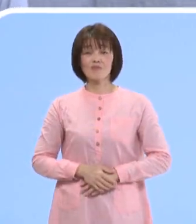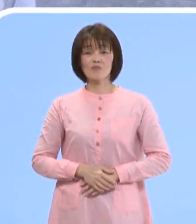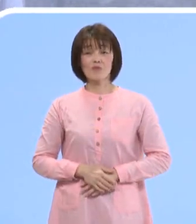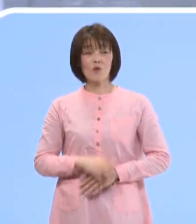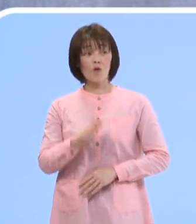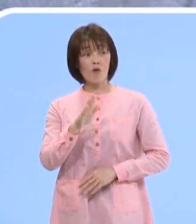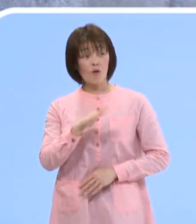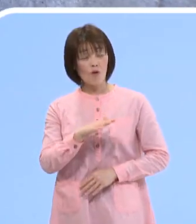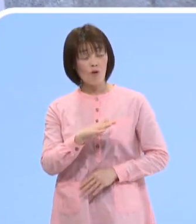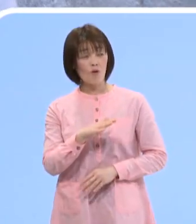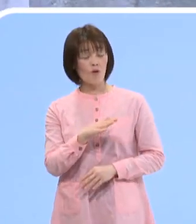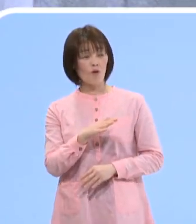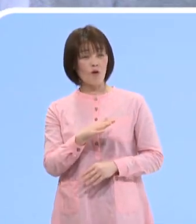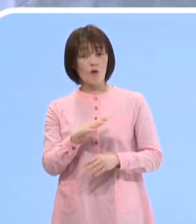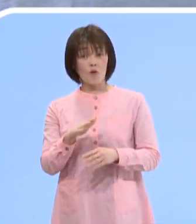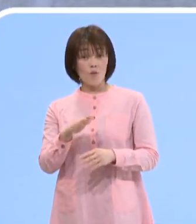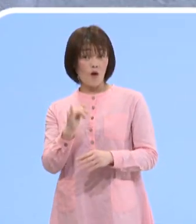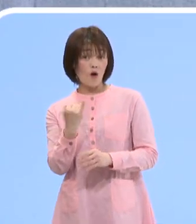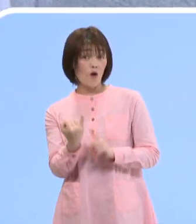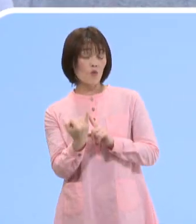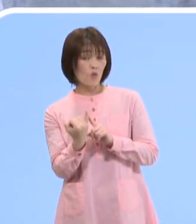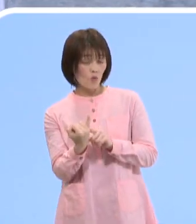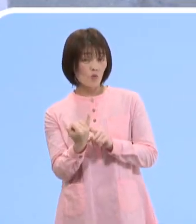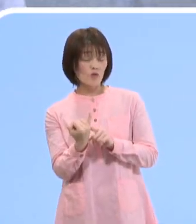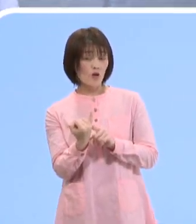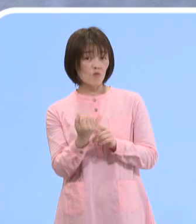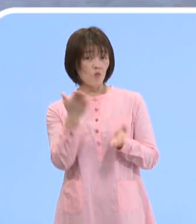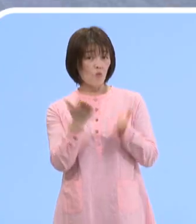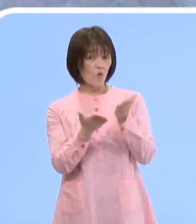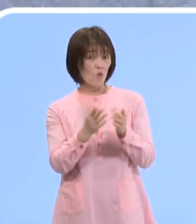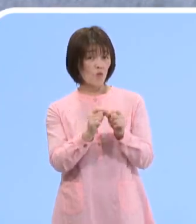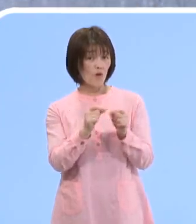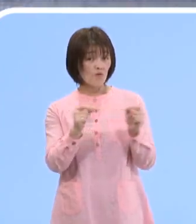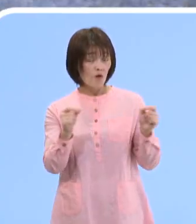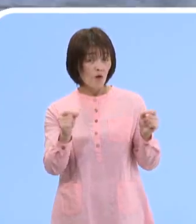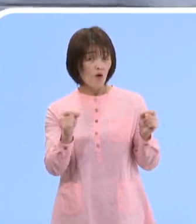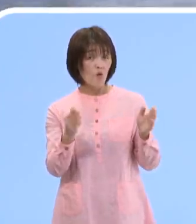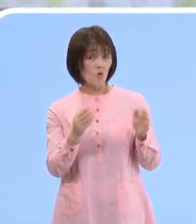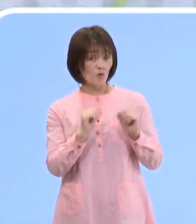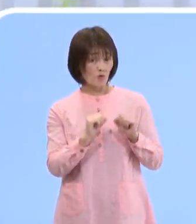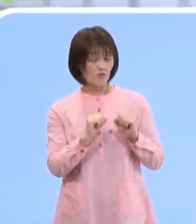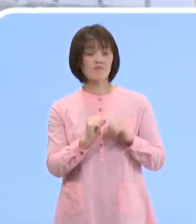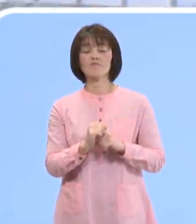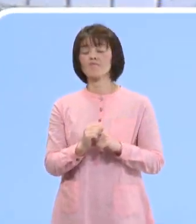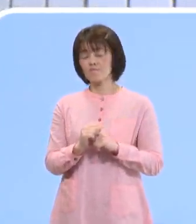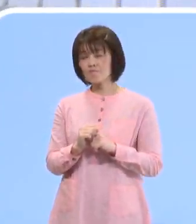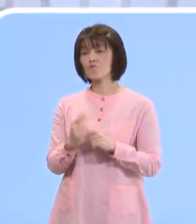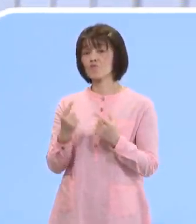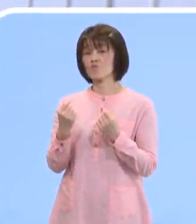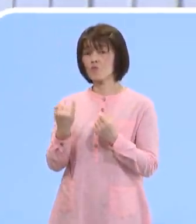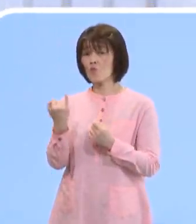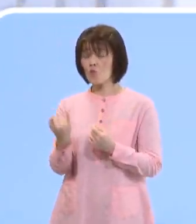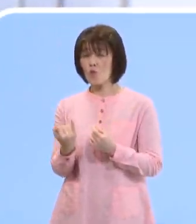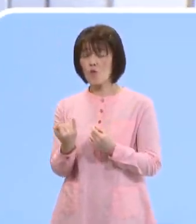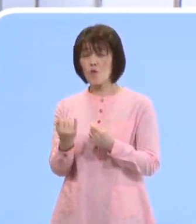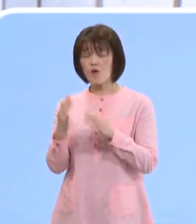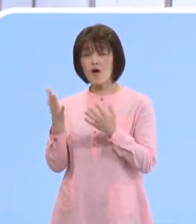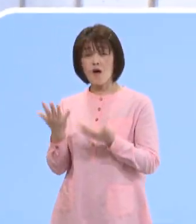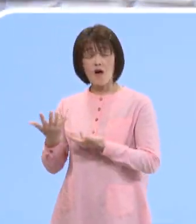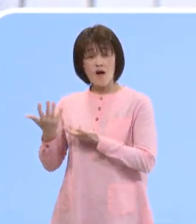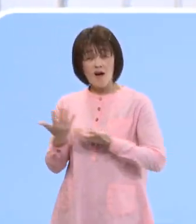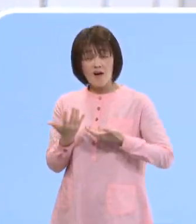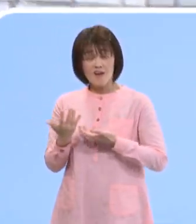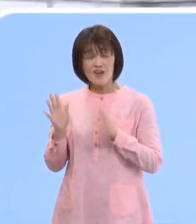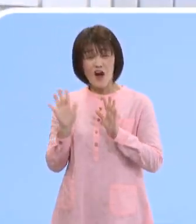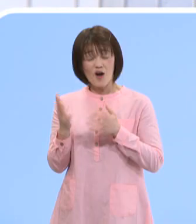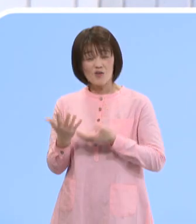トヨタさんはその彩乃ちゃんは結構長いこと見てはるんですか？ そうですね、また喋れない時から。